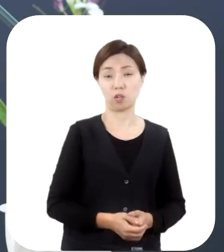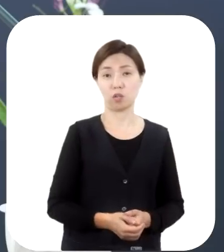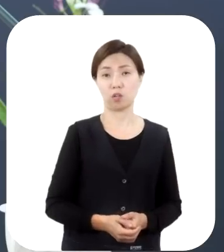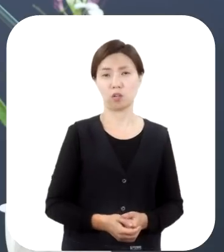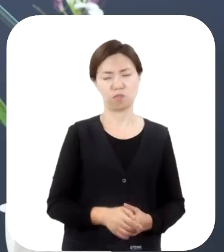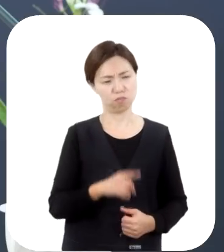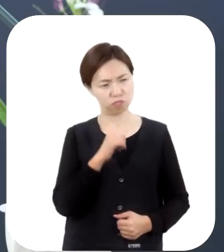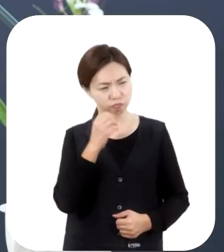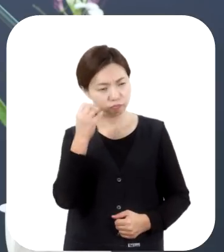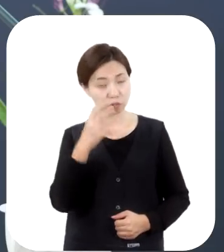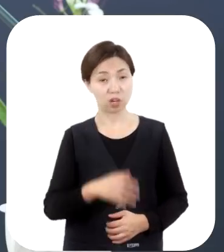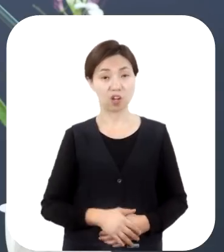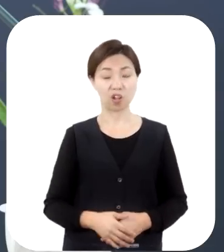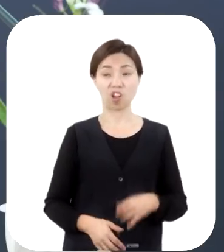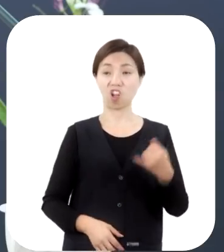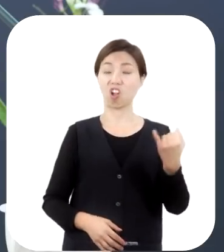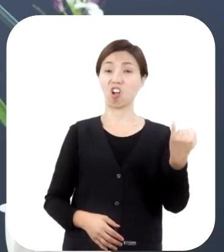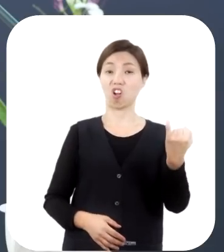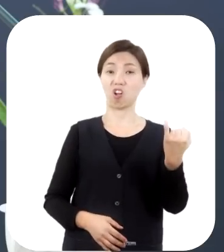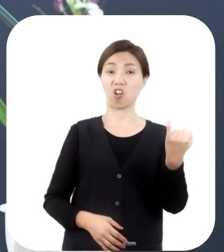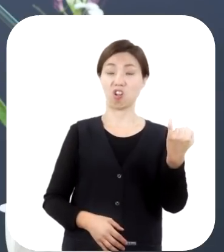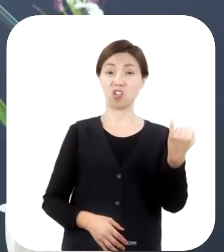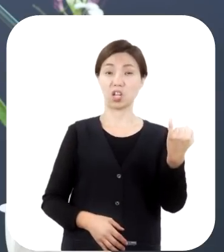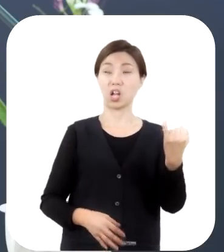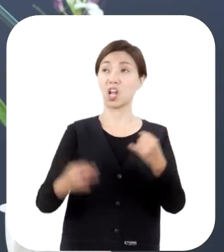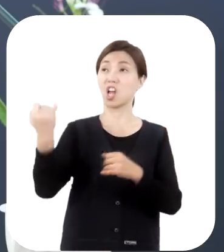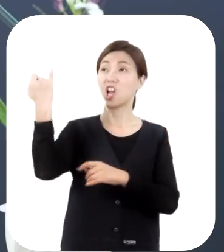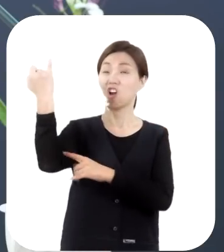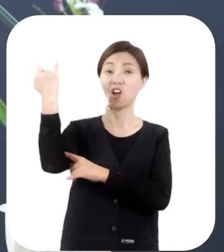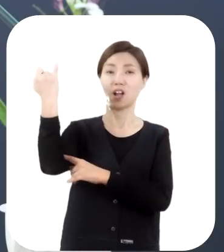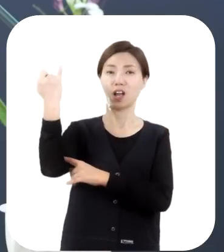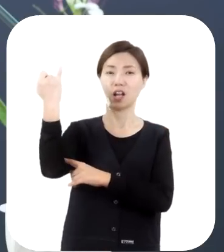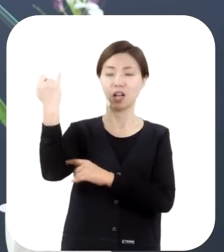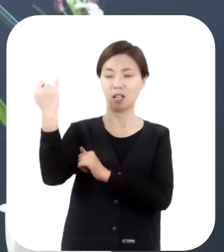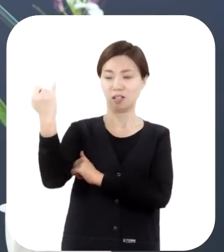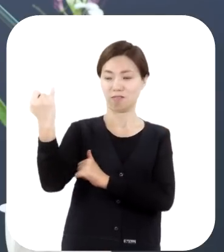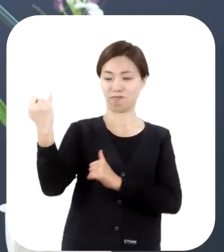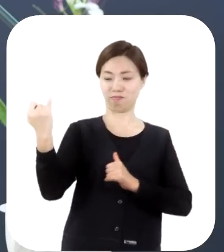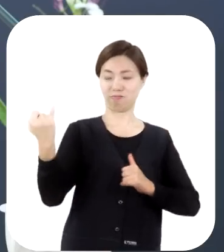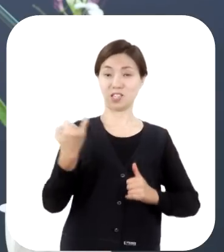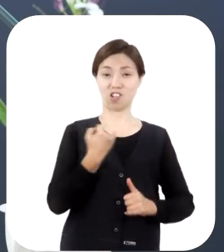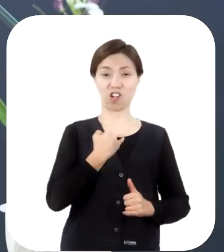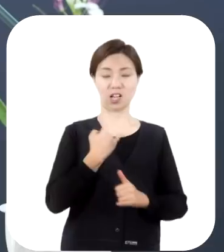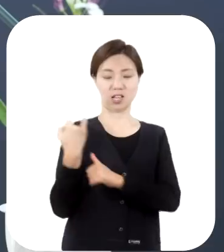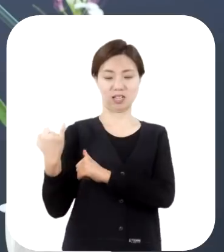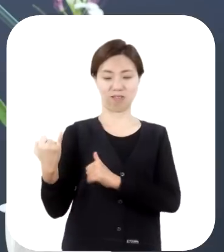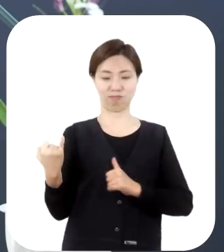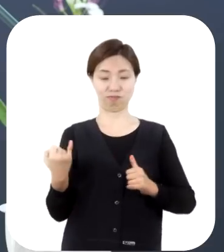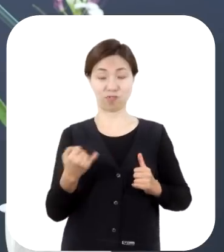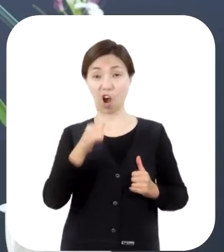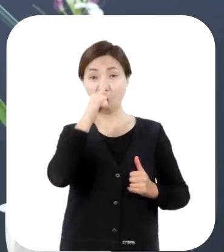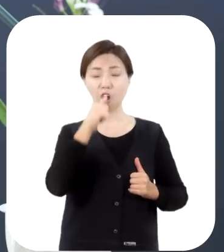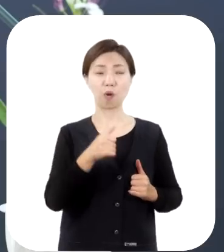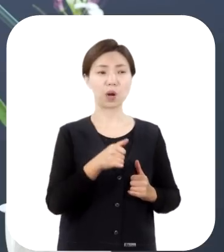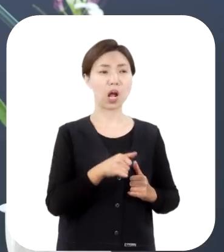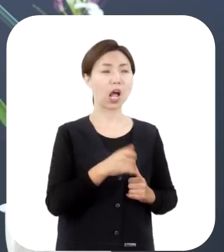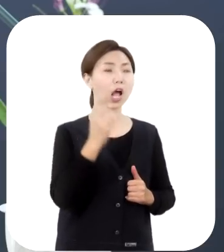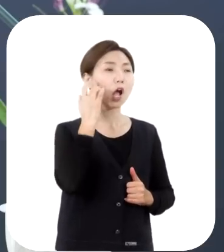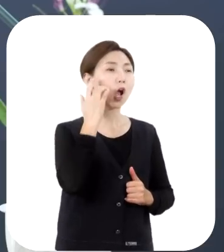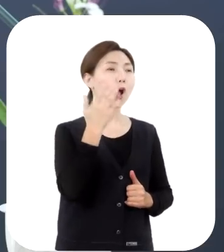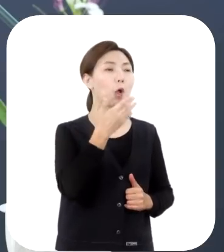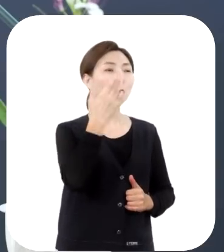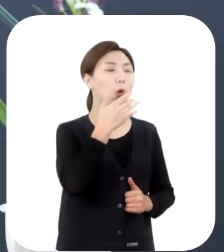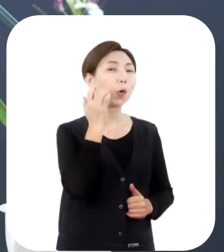그럼 반대로 여자가 여러 남자를 거느리고 살면 저 여왕벌을 봐라. 이렇게 말할 거 아니겠어요.